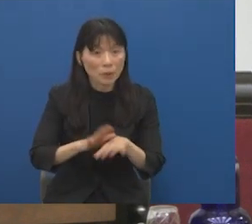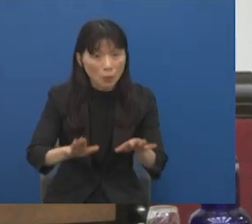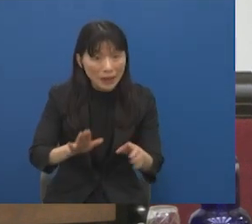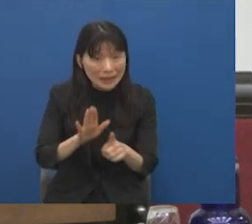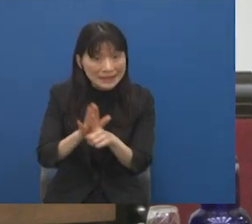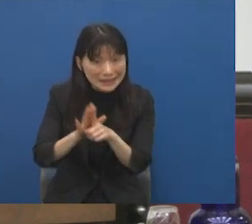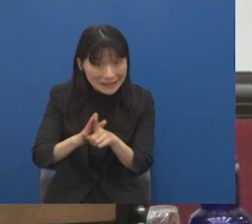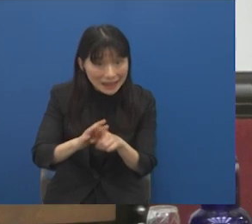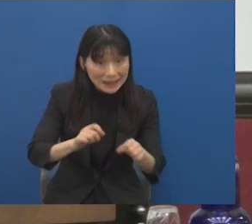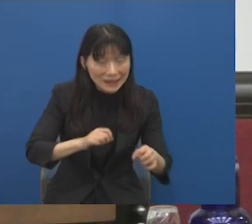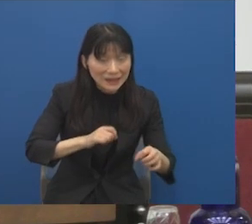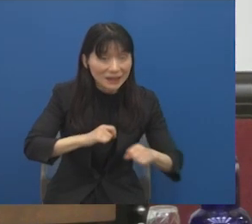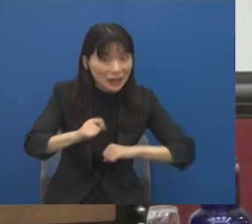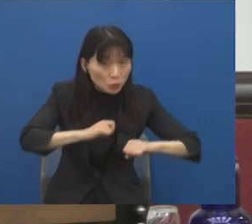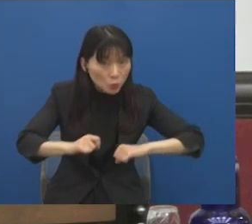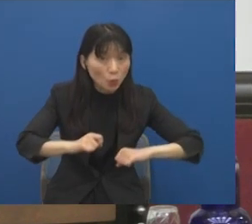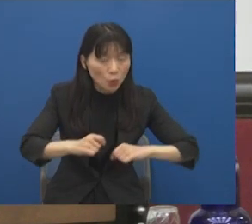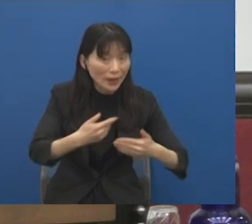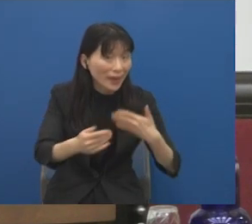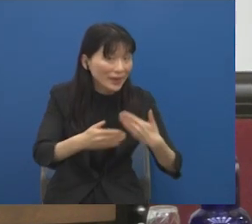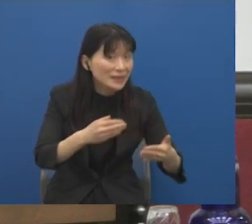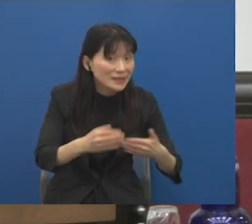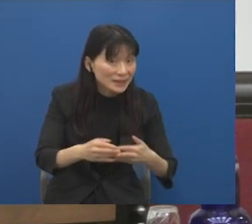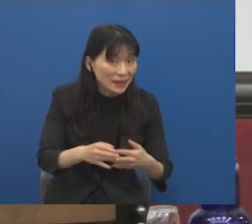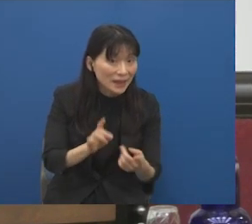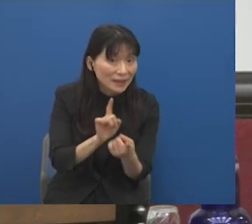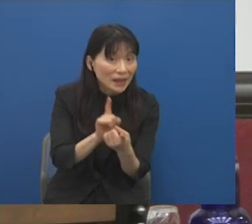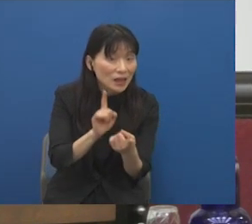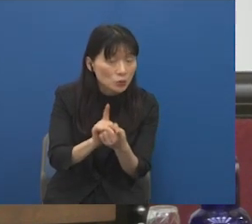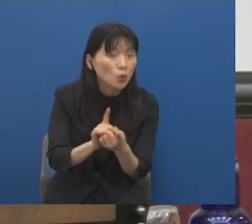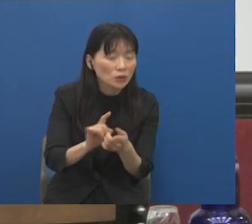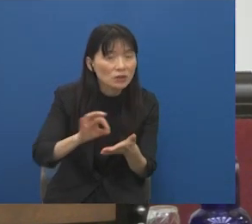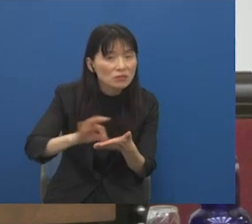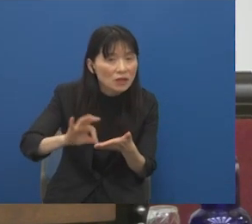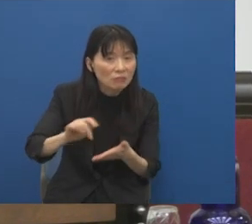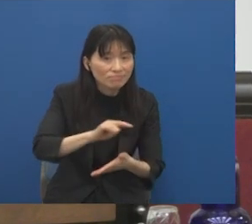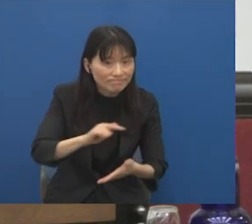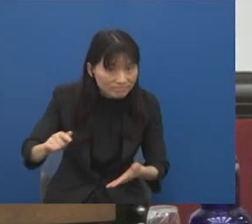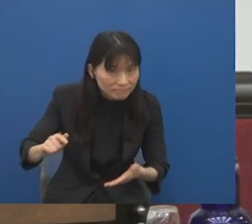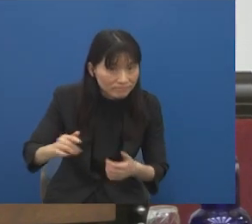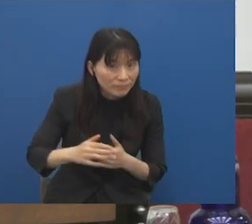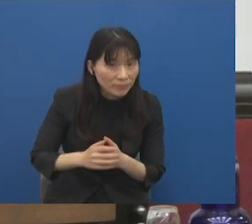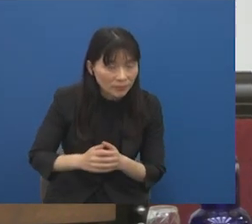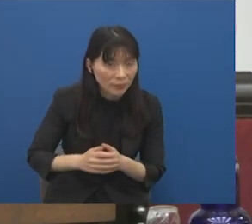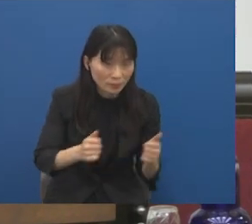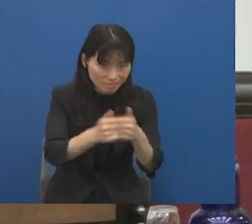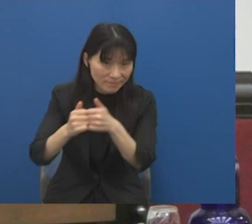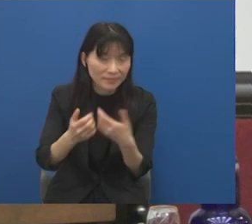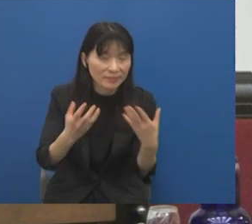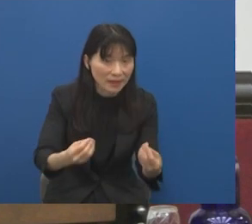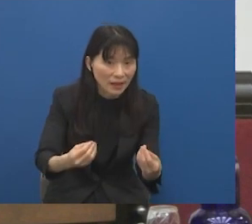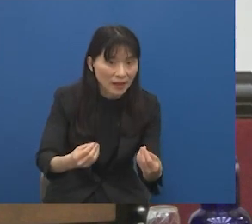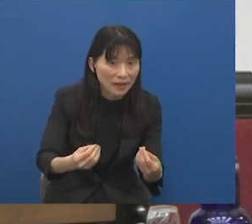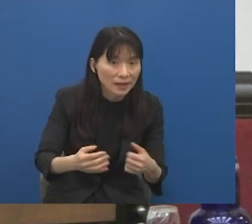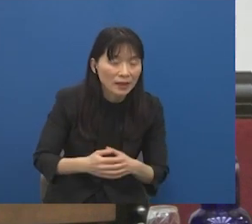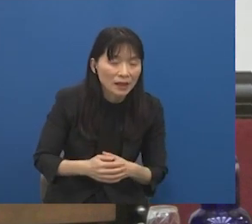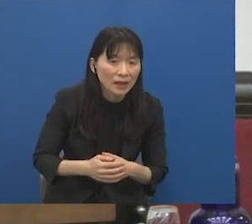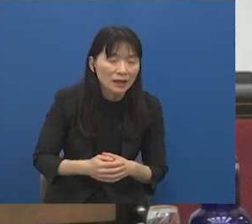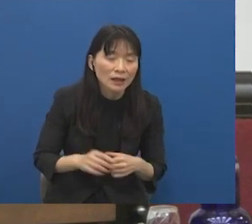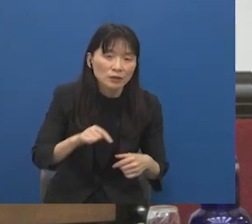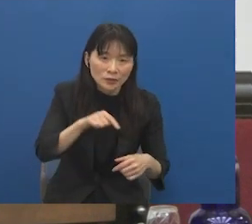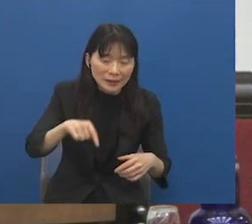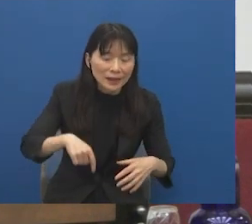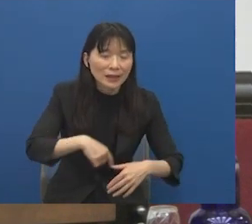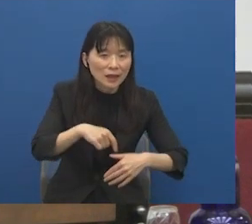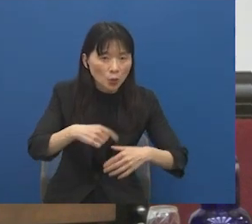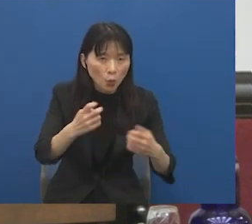の経験を共有し、今後の対策に生かす必要性などについて質疑やご意見がありました。概略、以上のような審査